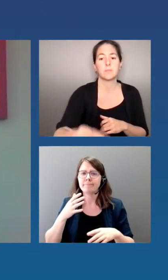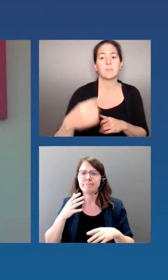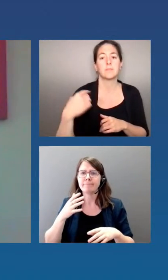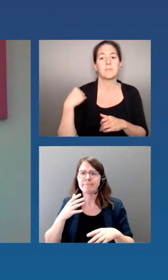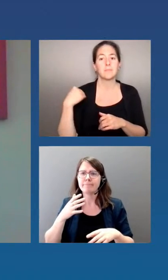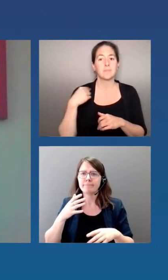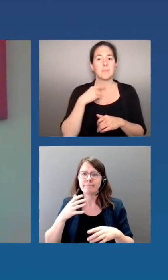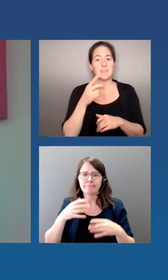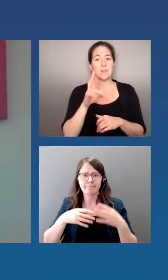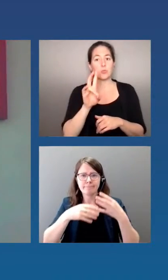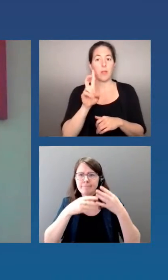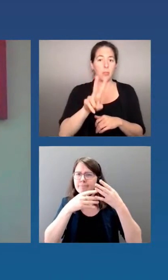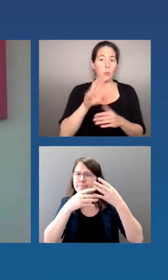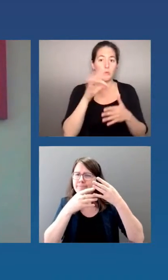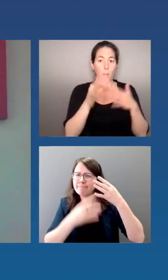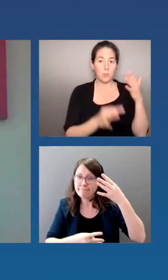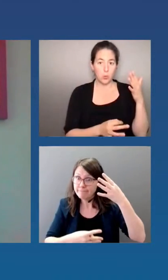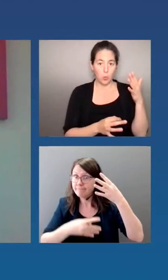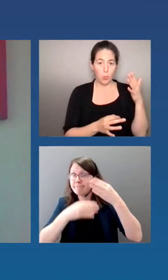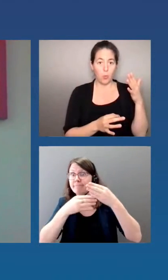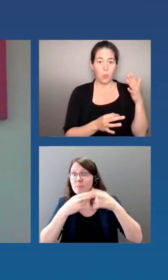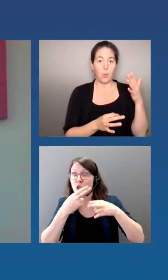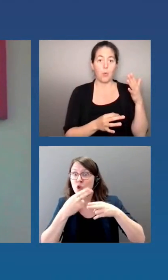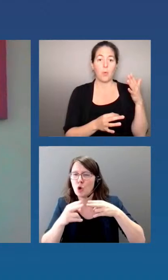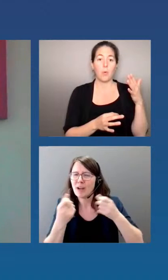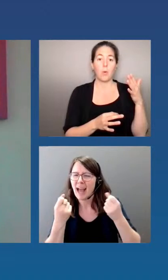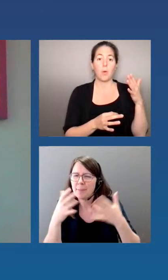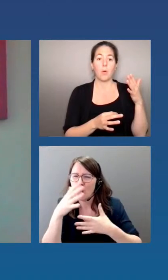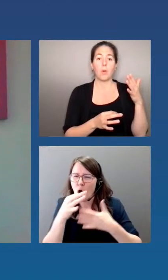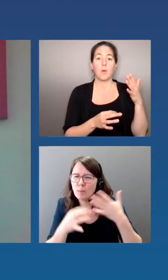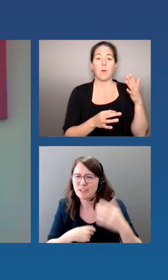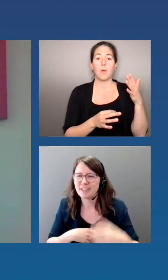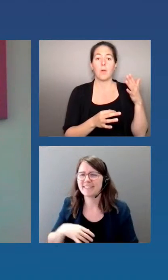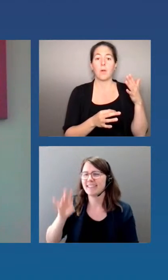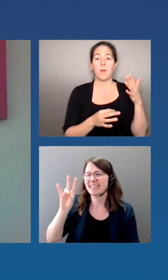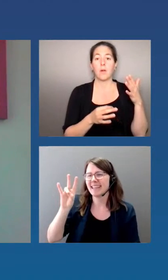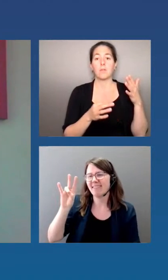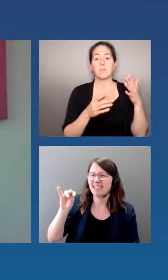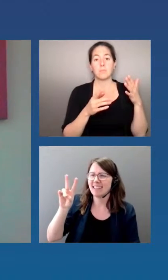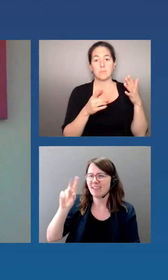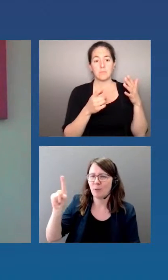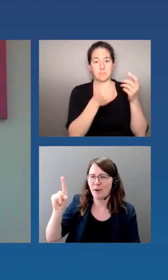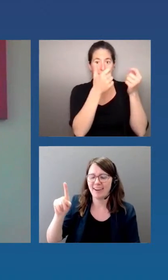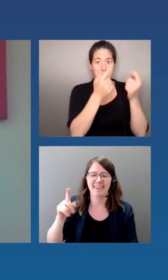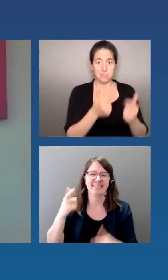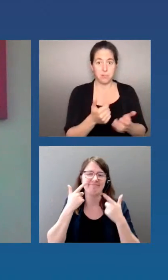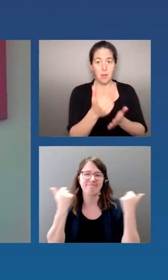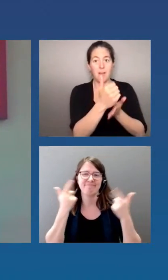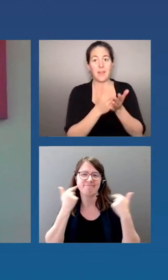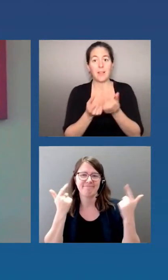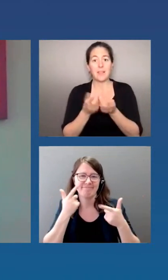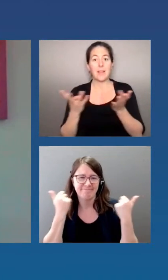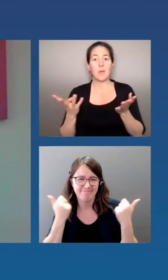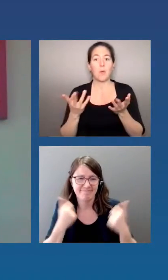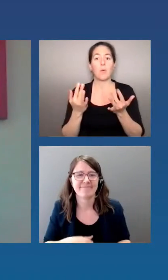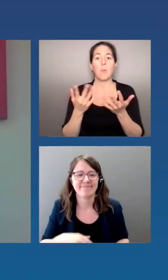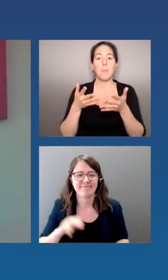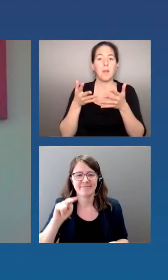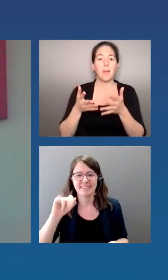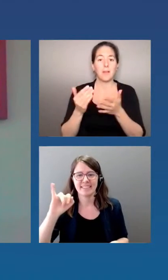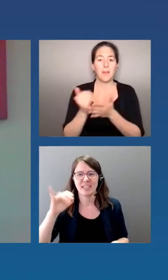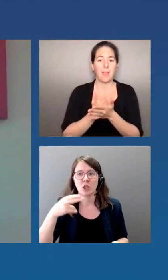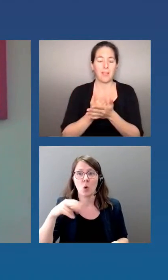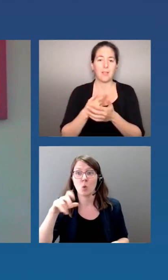Quelle sera donc la longueur de la liste d'options retenues? C'est une bonne question, John. Je ne peux pas